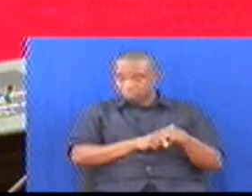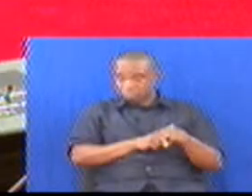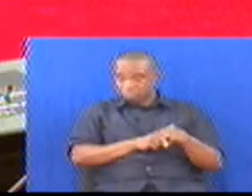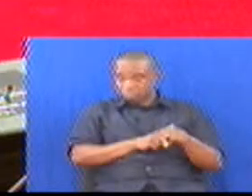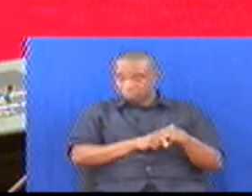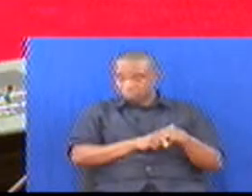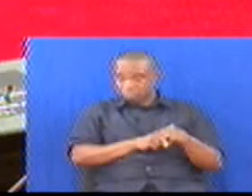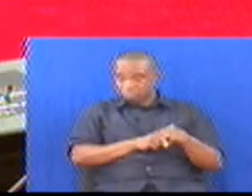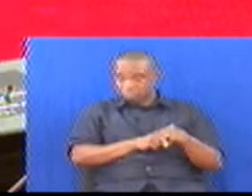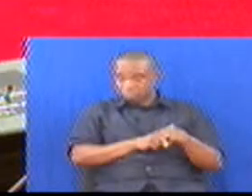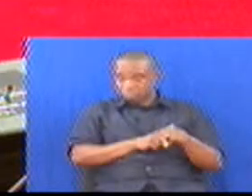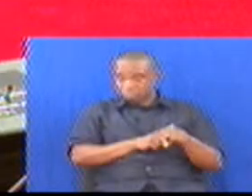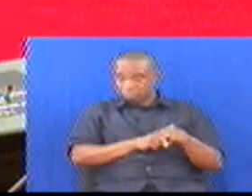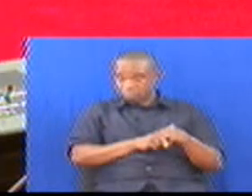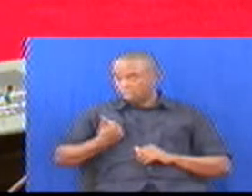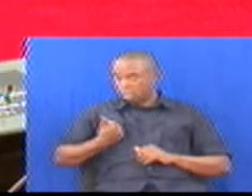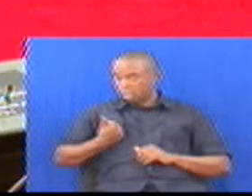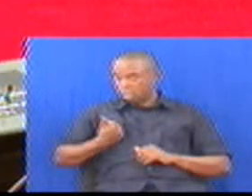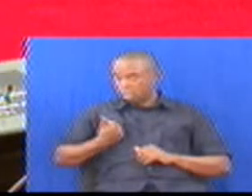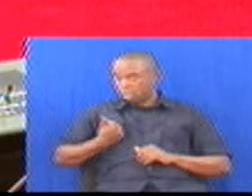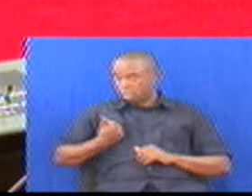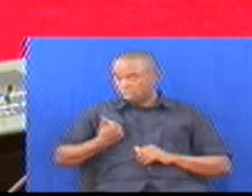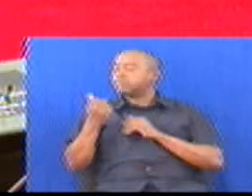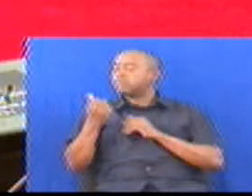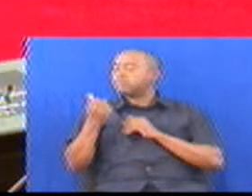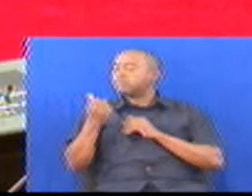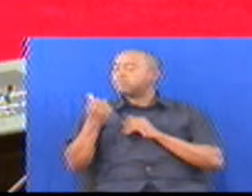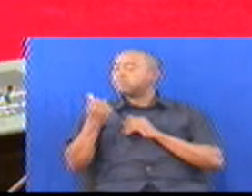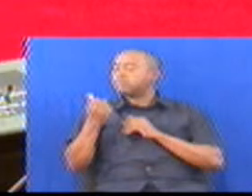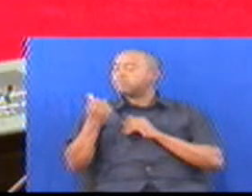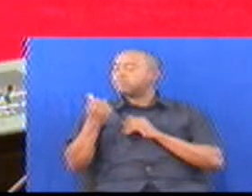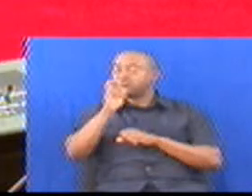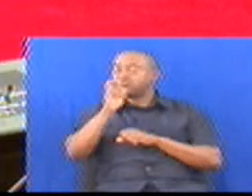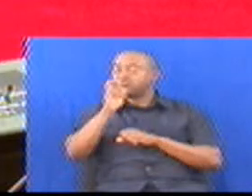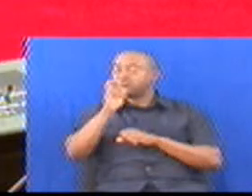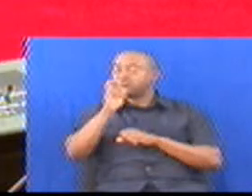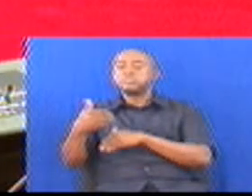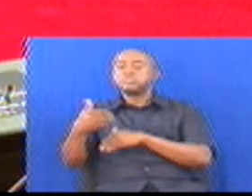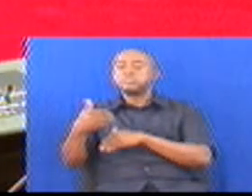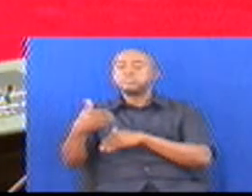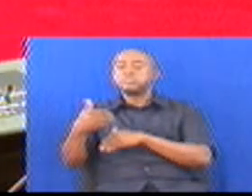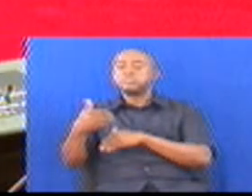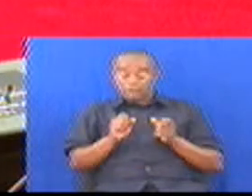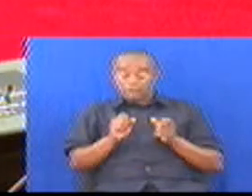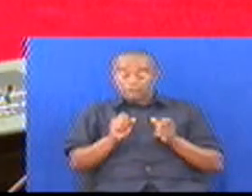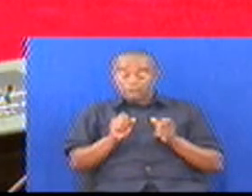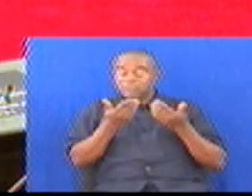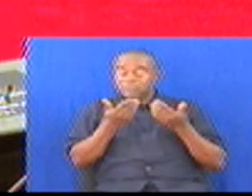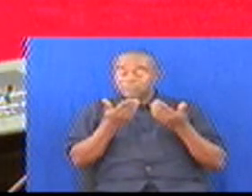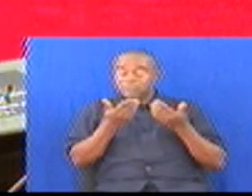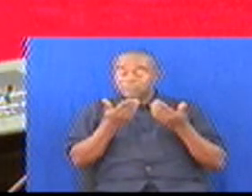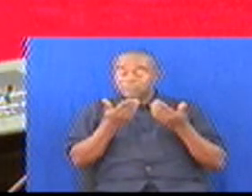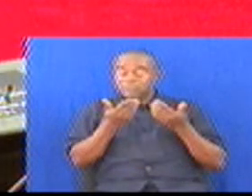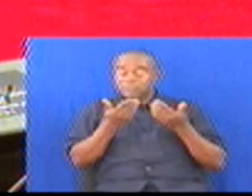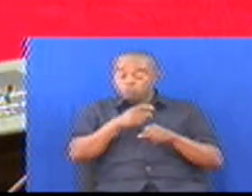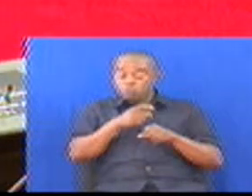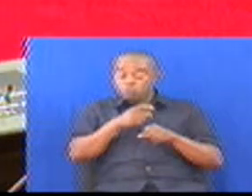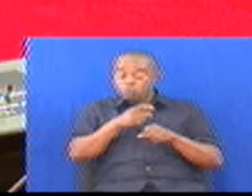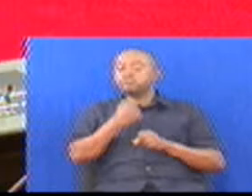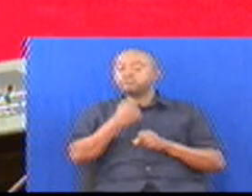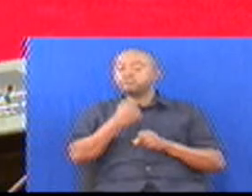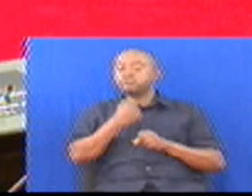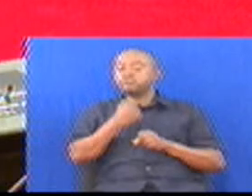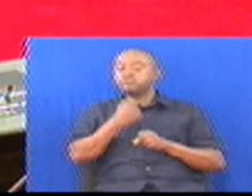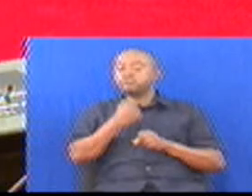hususan wanawake, waliokuwa na utumia kutafuta maji na kwa sasa wanautumia katika shughuli za